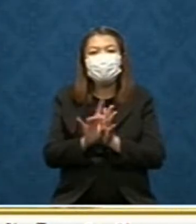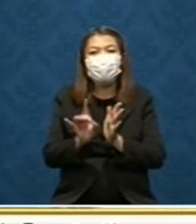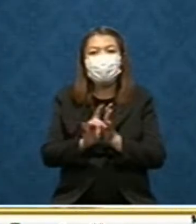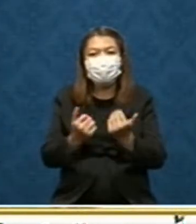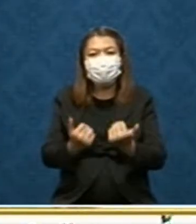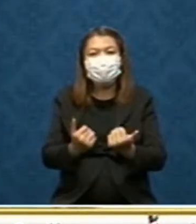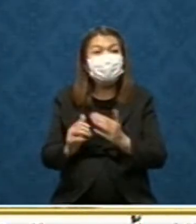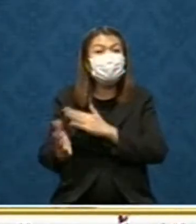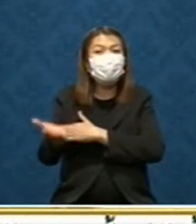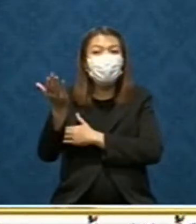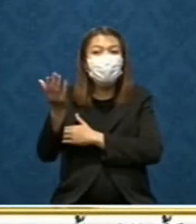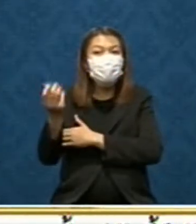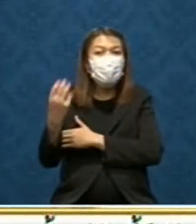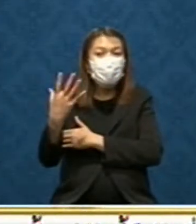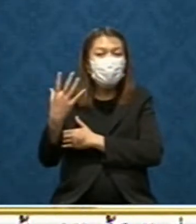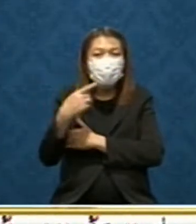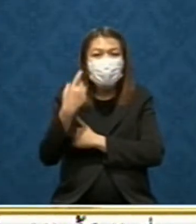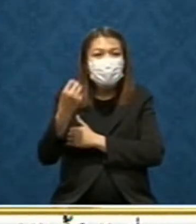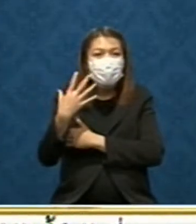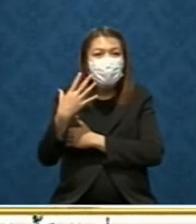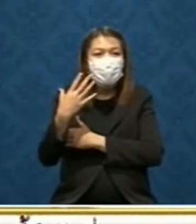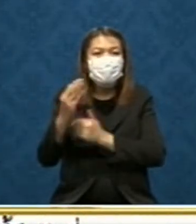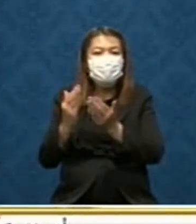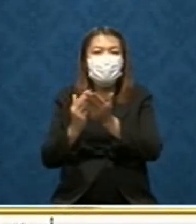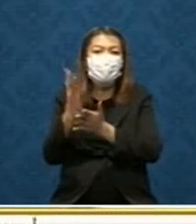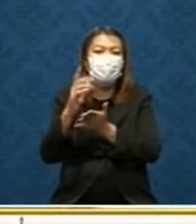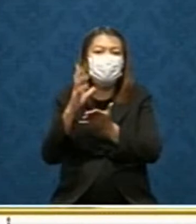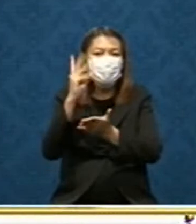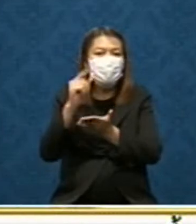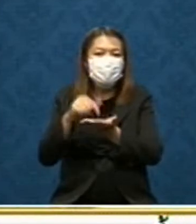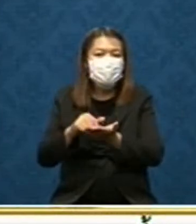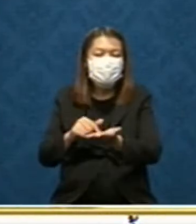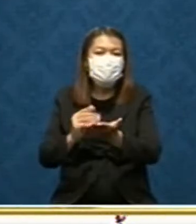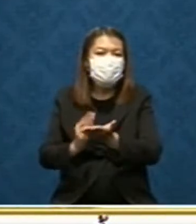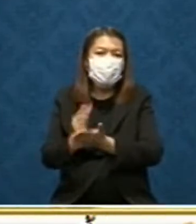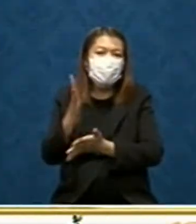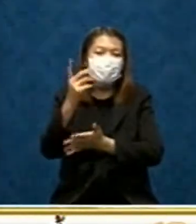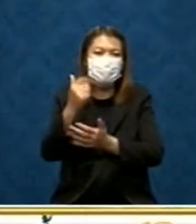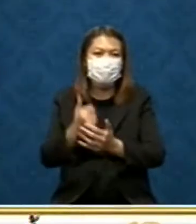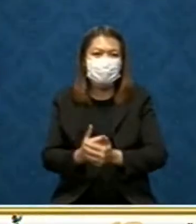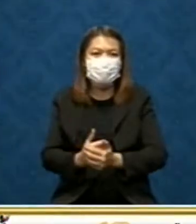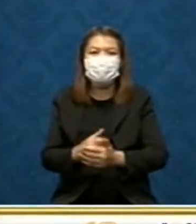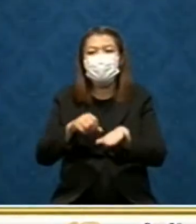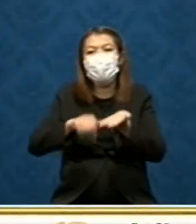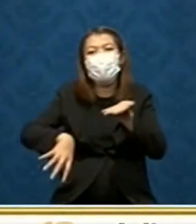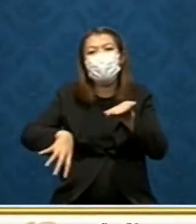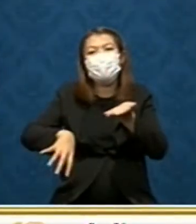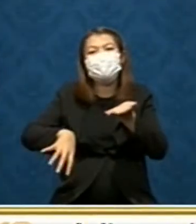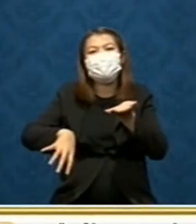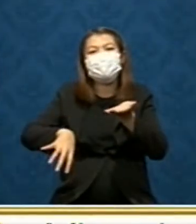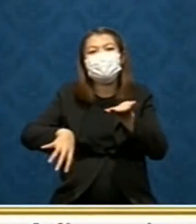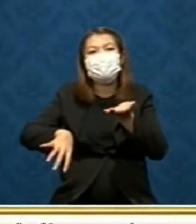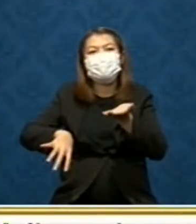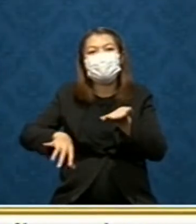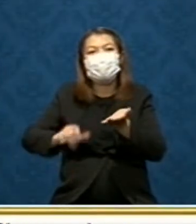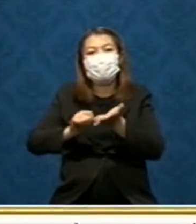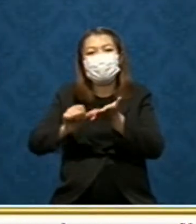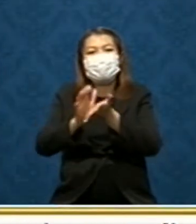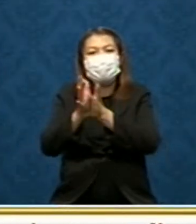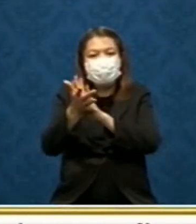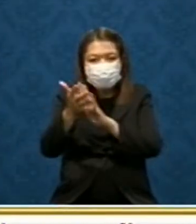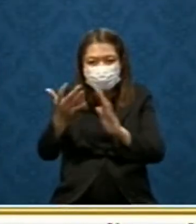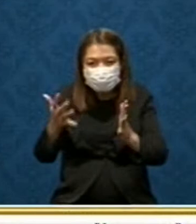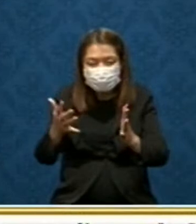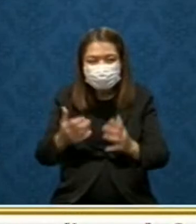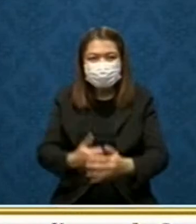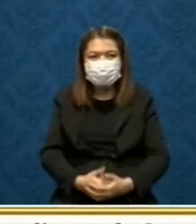ใครบอกแลวเมื่เช้านี้ บอกวไม่ผานหพนี้ไม่ผ่าน ไมผานก็ตก แลวปฏิรูปไละ ไมปฏิรู